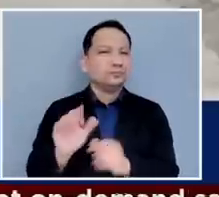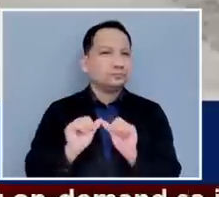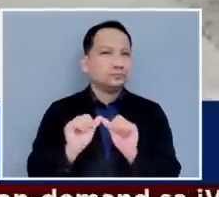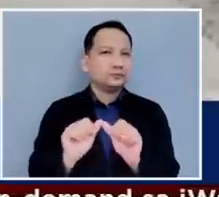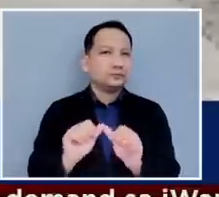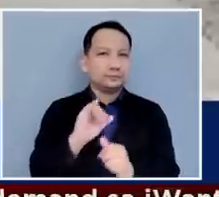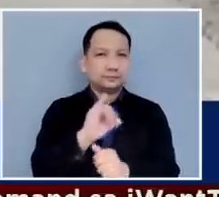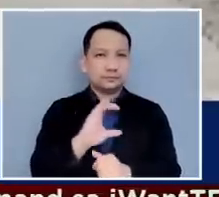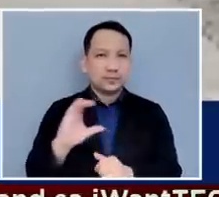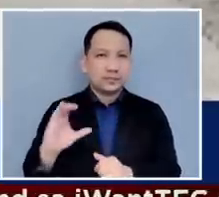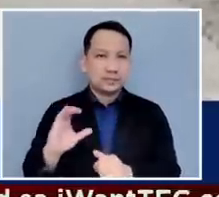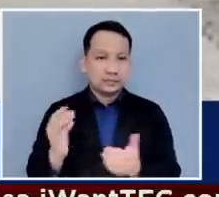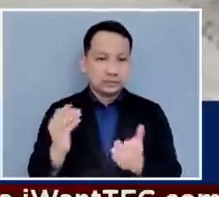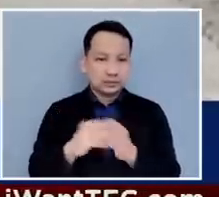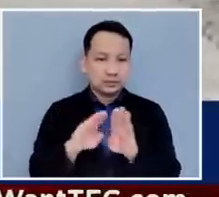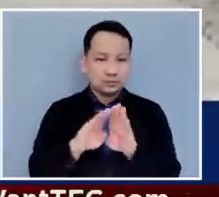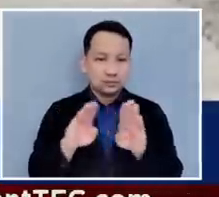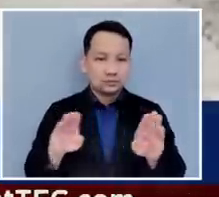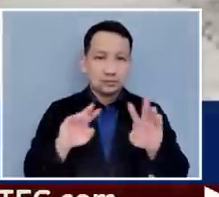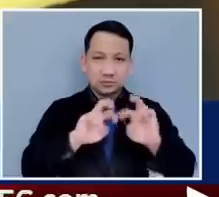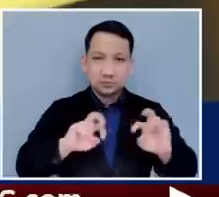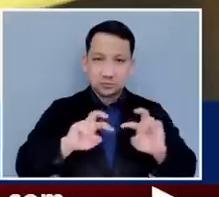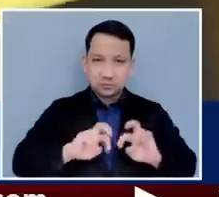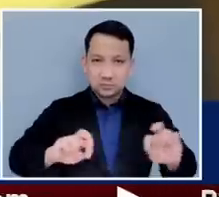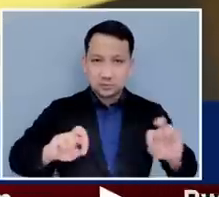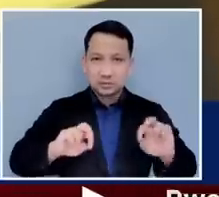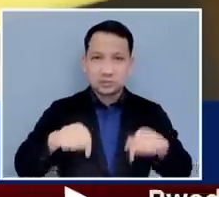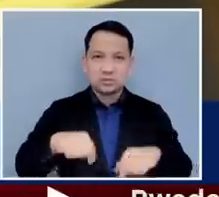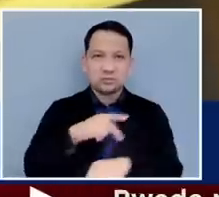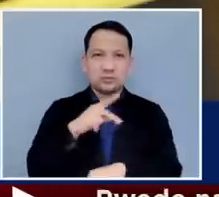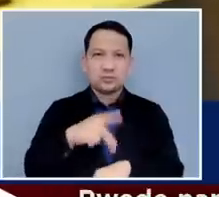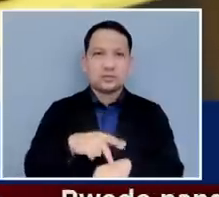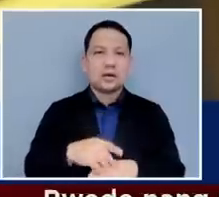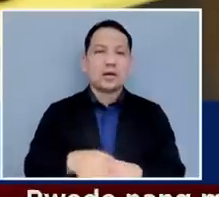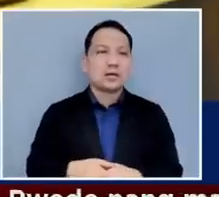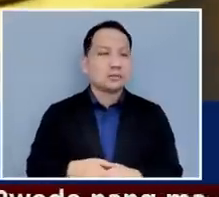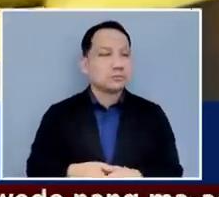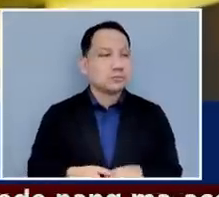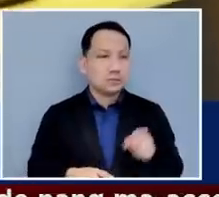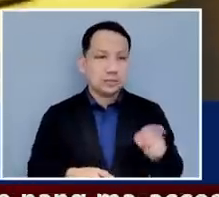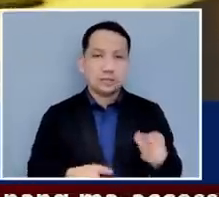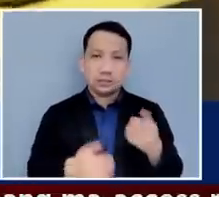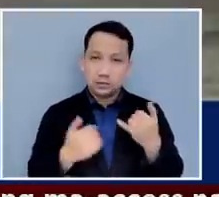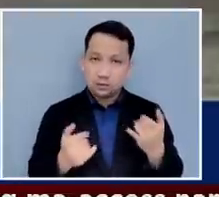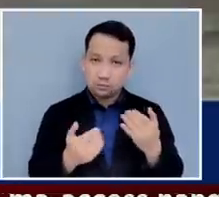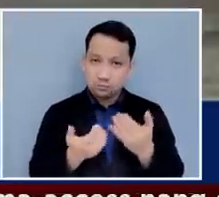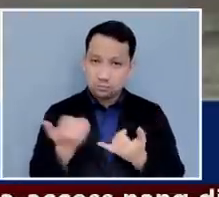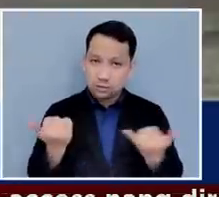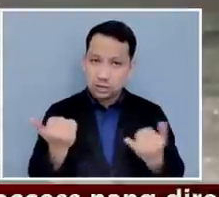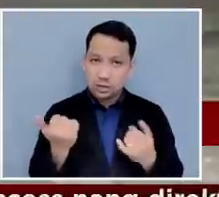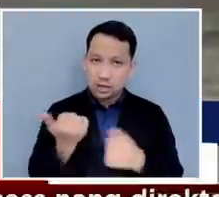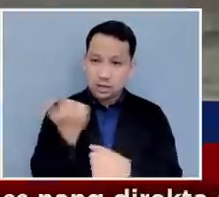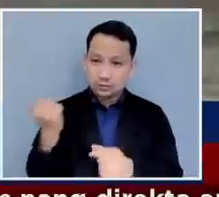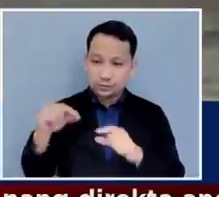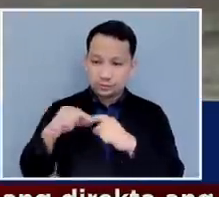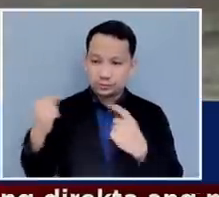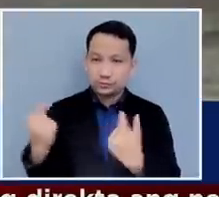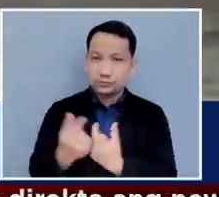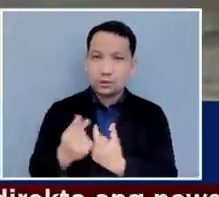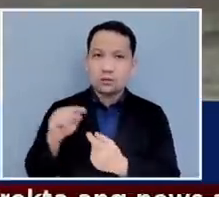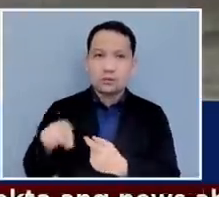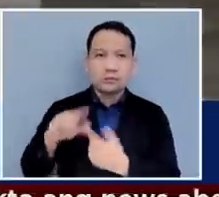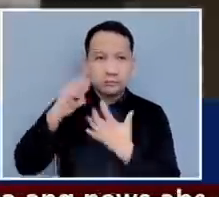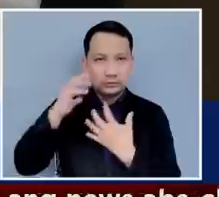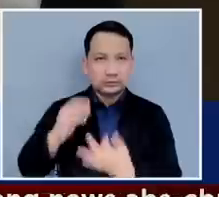ICC ang muling pagbubukas ng imbestigasyon. Malaking bagay din para sa iba't ibang grupo ng mga biktima ang desisyon